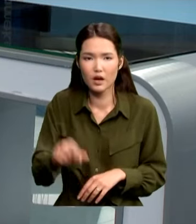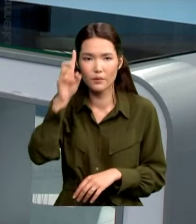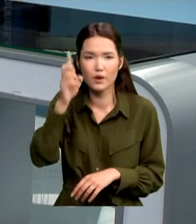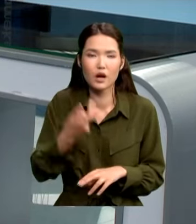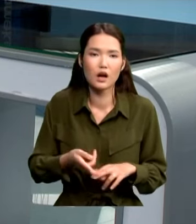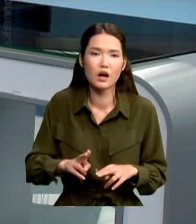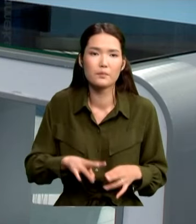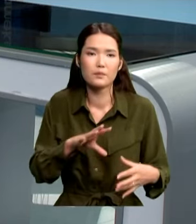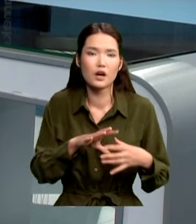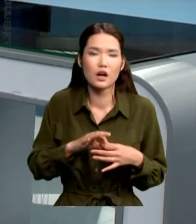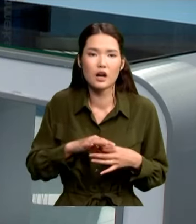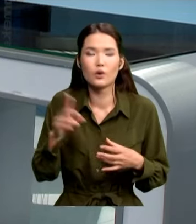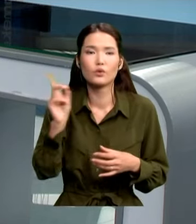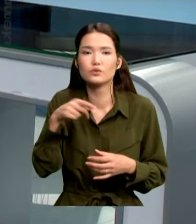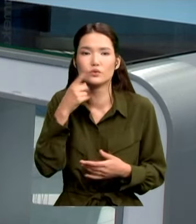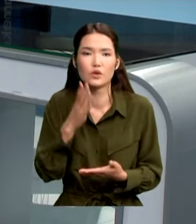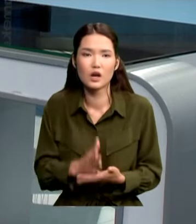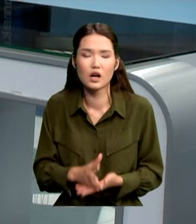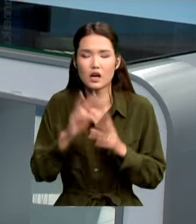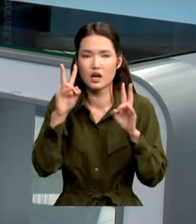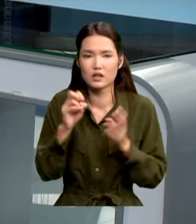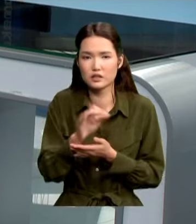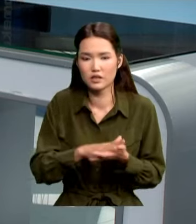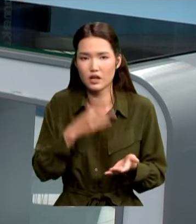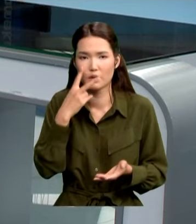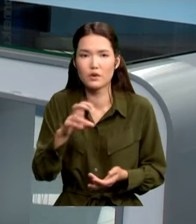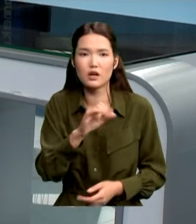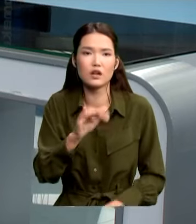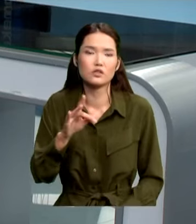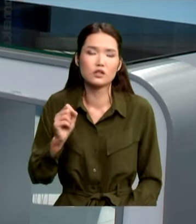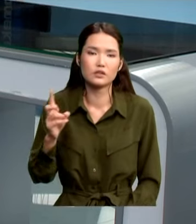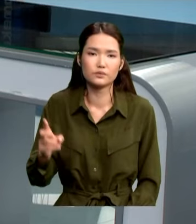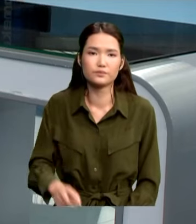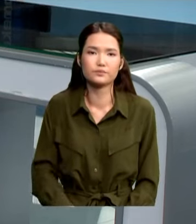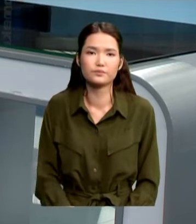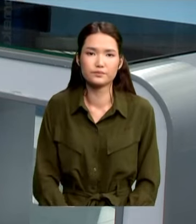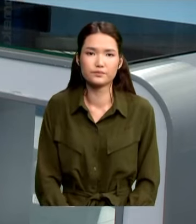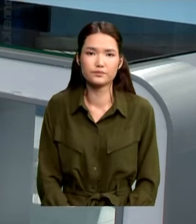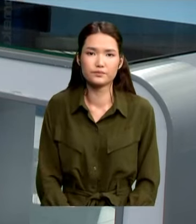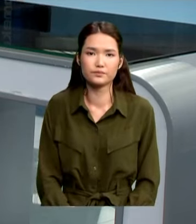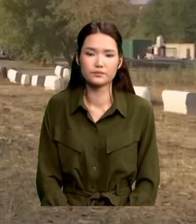Ведомствоның бұл байламына сарапшылар не дейді? Тақырыпты тілшіміз Әділжан Бердібеков тарқатсын.